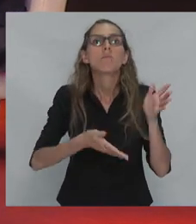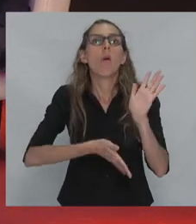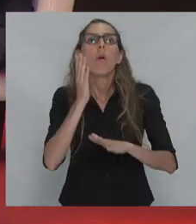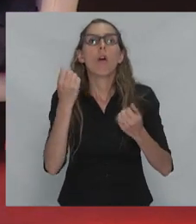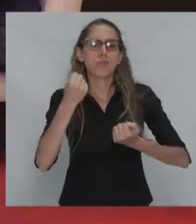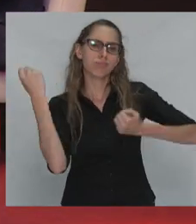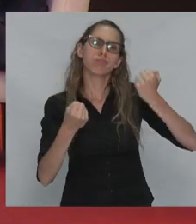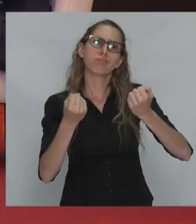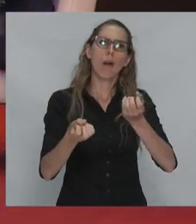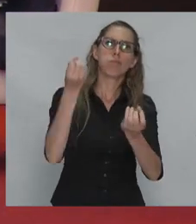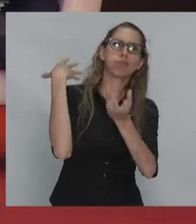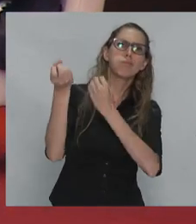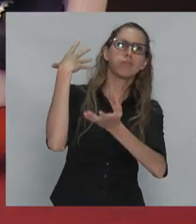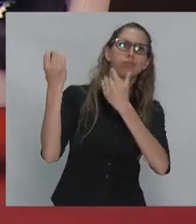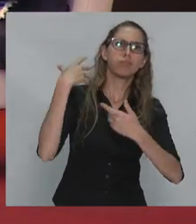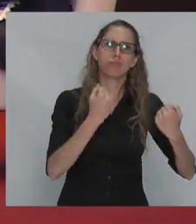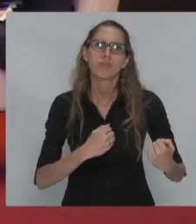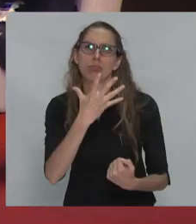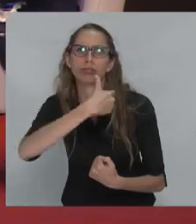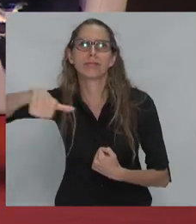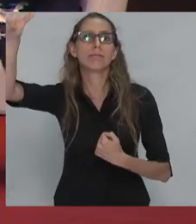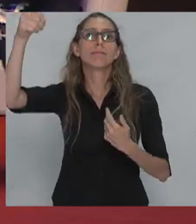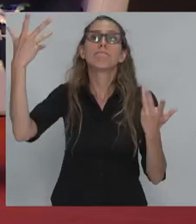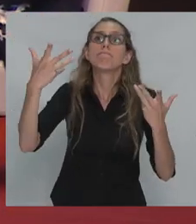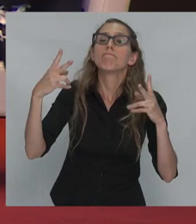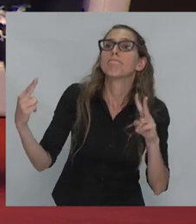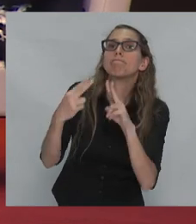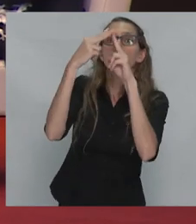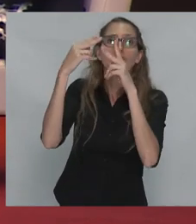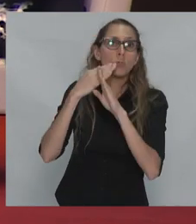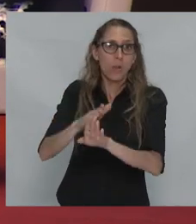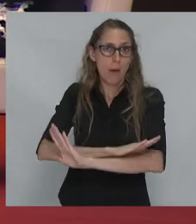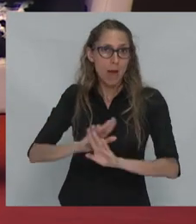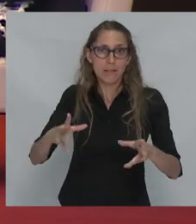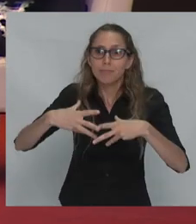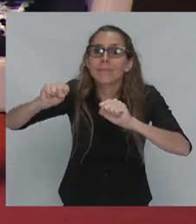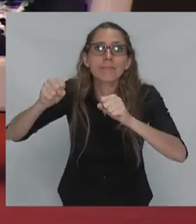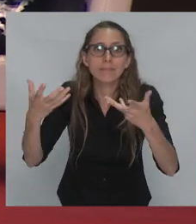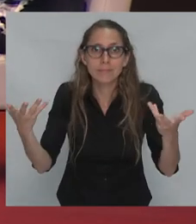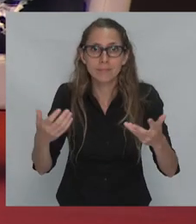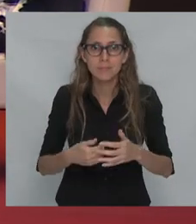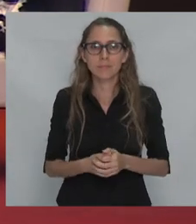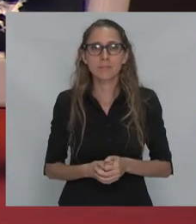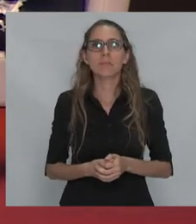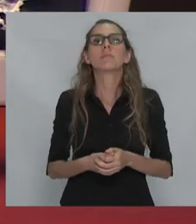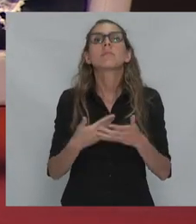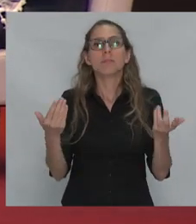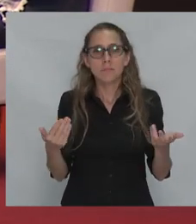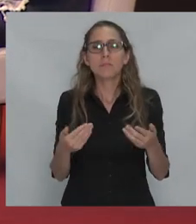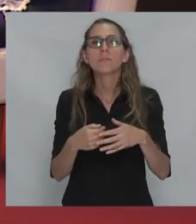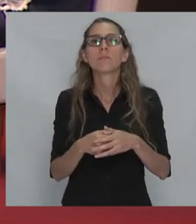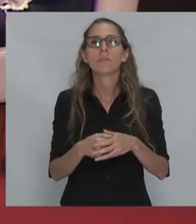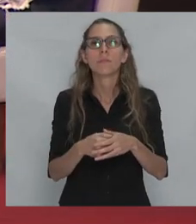Donc, après ce massacre, le départ du Liban des combattants de la résistance, qui reprennent la mer, encore une